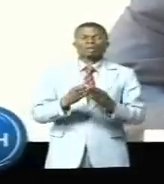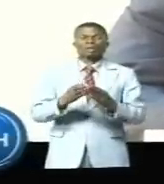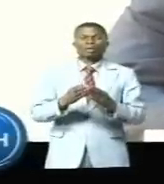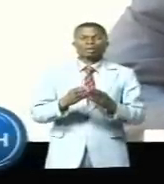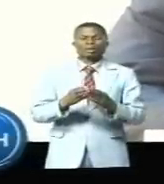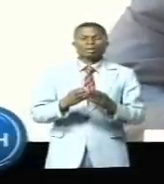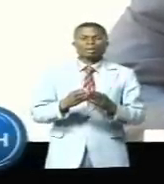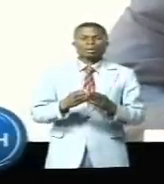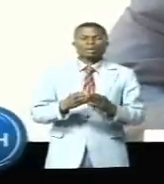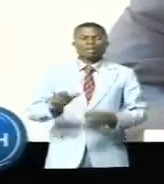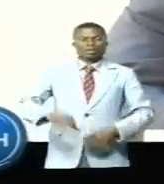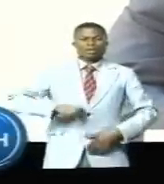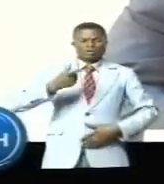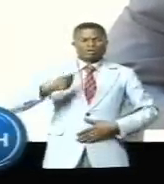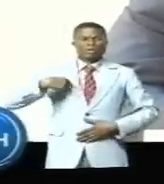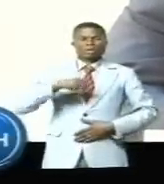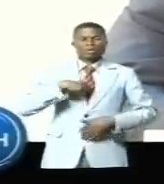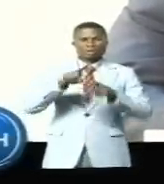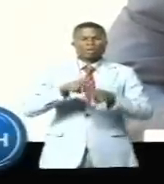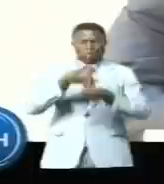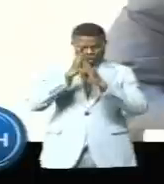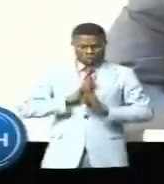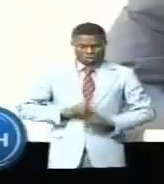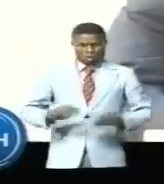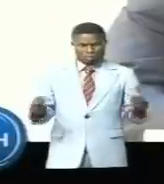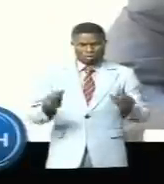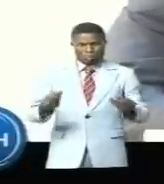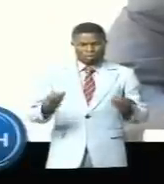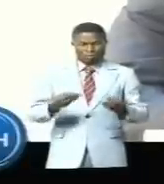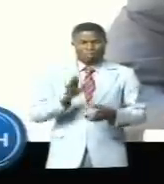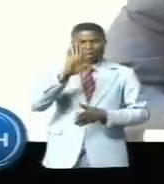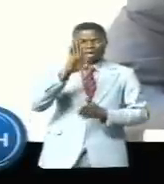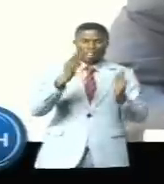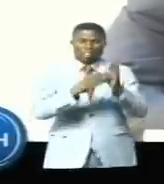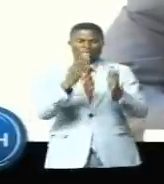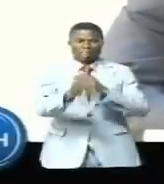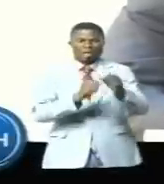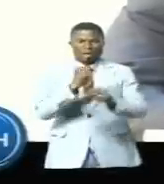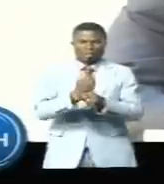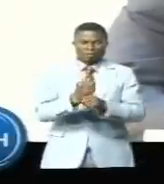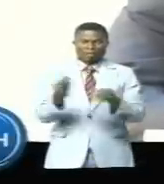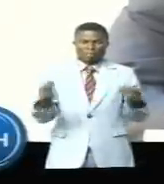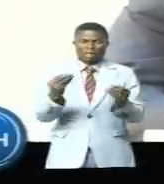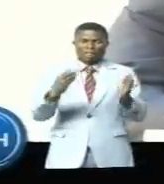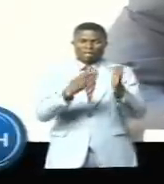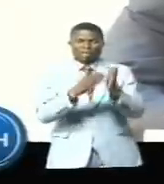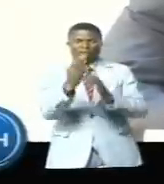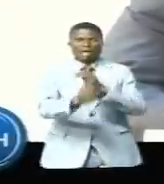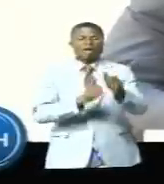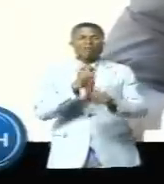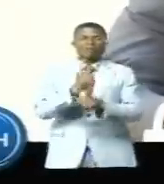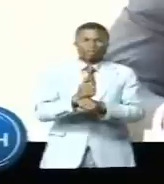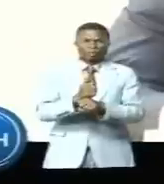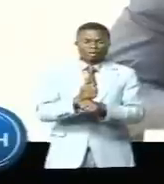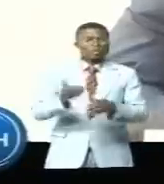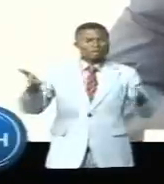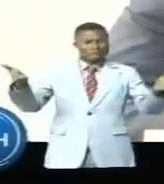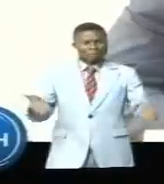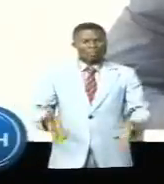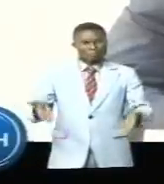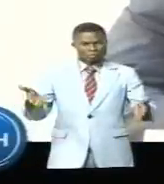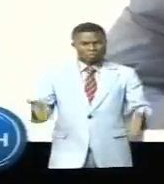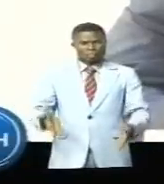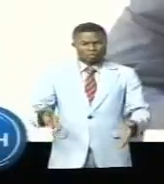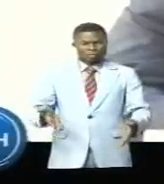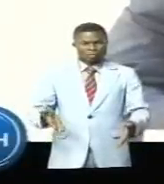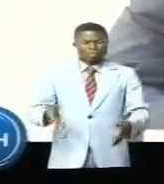honneur et fierté. Non pas parce qu'ils auront fait 9 ans, mais parce que pendant 9 ans d'existence de